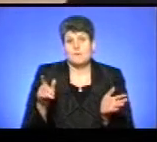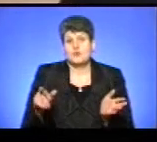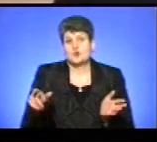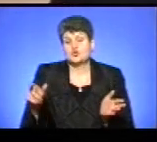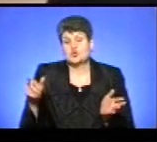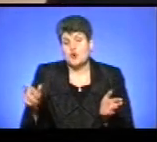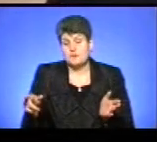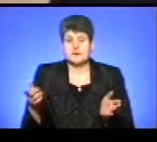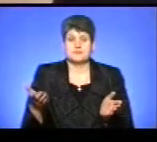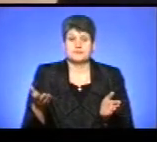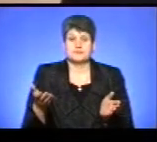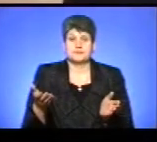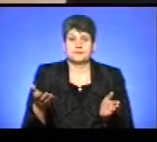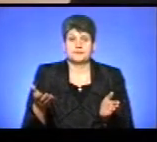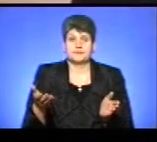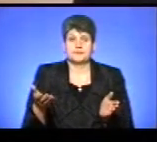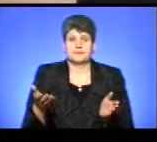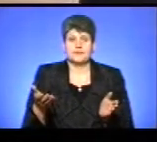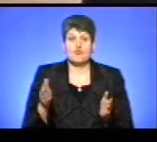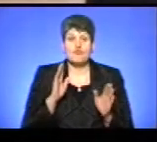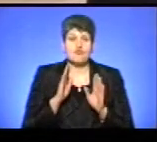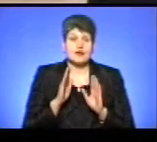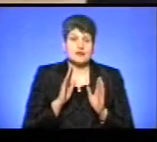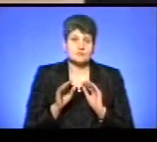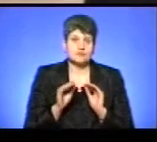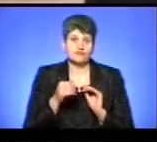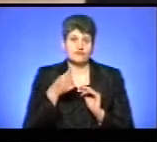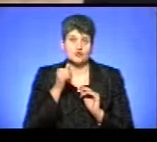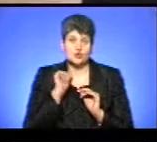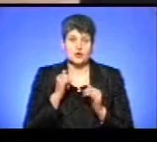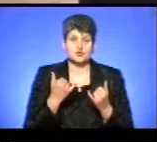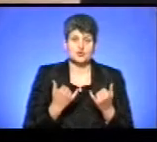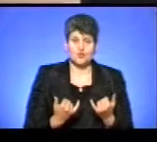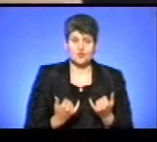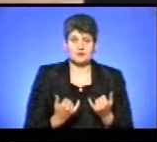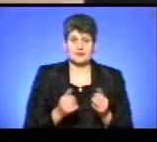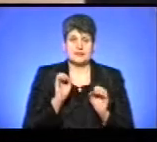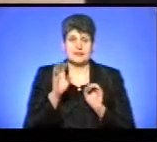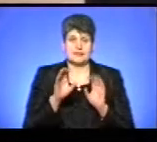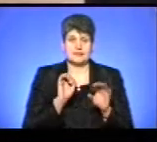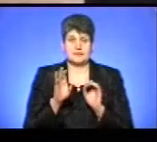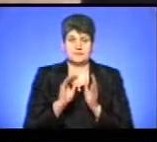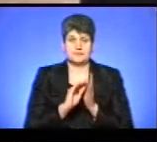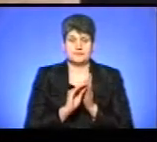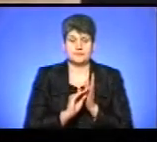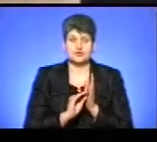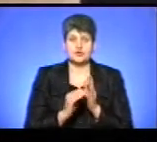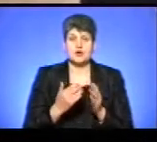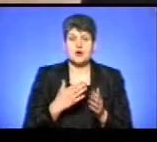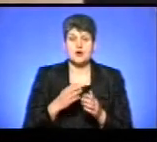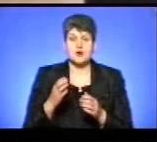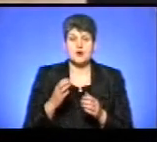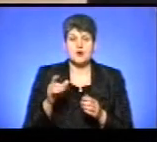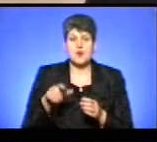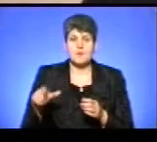особи, можу сказати, в мережі Facebook вчора, сьогодні закинули інформацію, що на цих громадських слуханнях буде